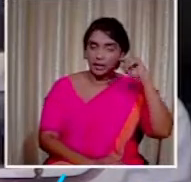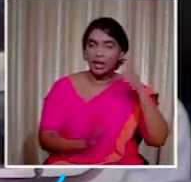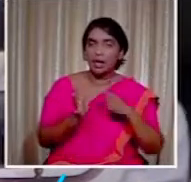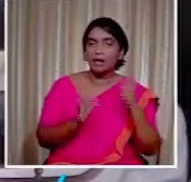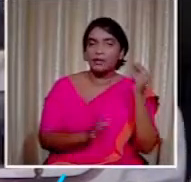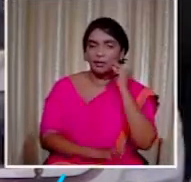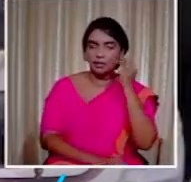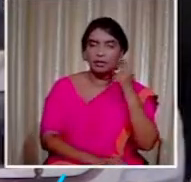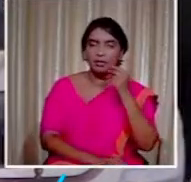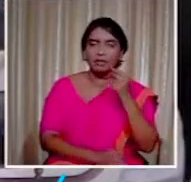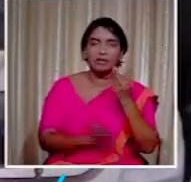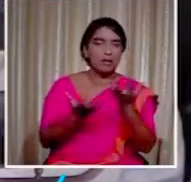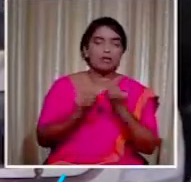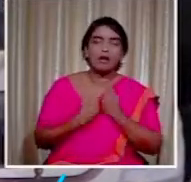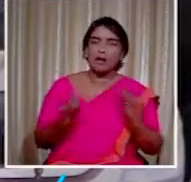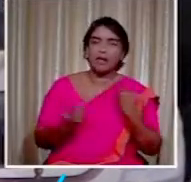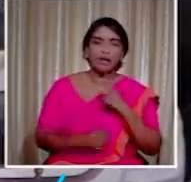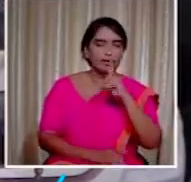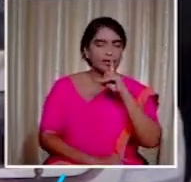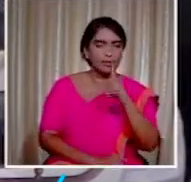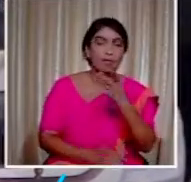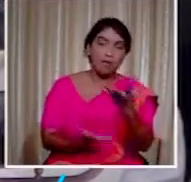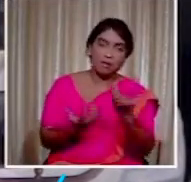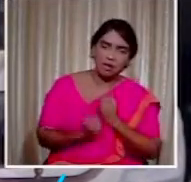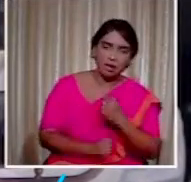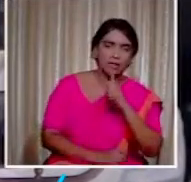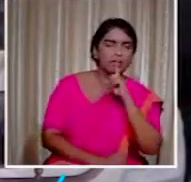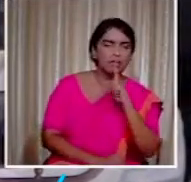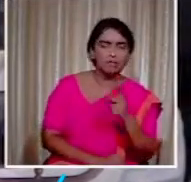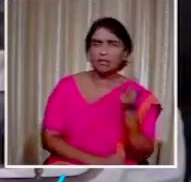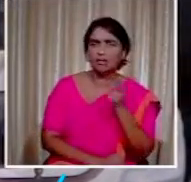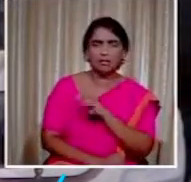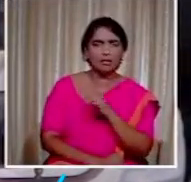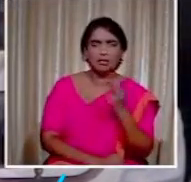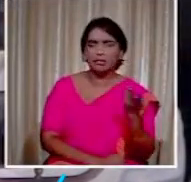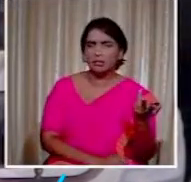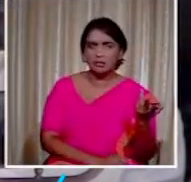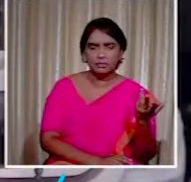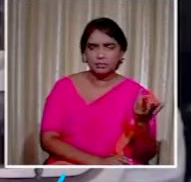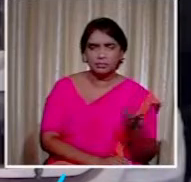දිසානායක මන්තුමා ගන්න නෑ කිව්වා. ඔබතුමා ගන්නවා කිව්වා. ඉතින් මේ දෙකේ එකක් කියන්න.